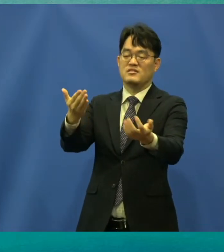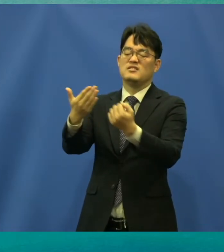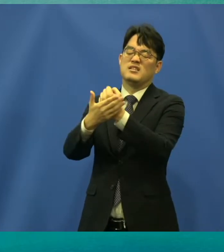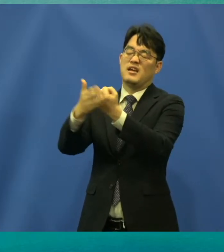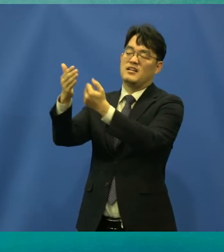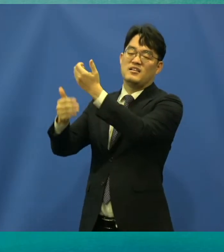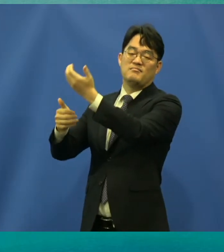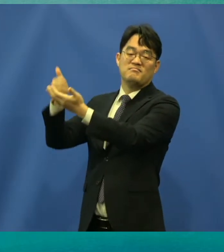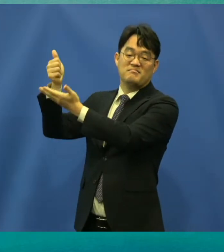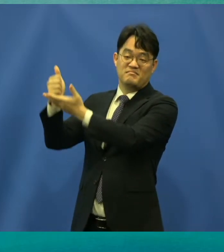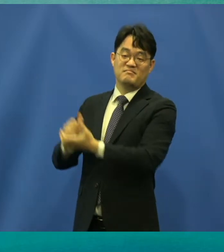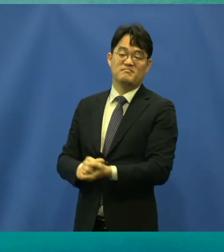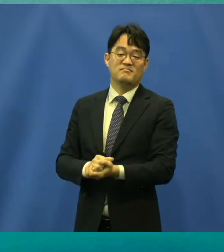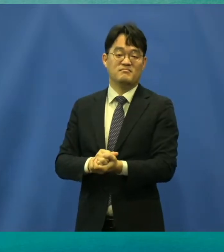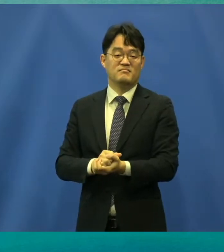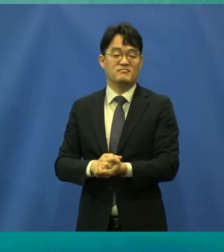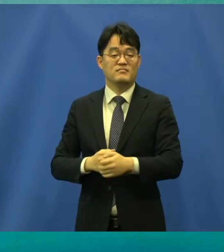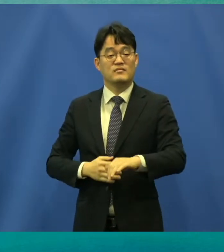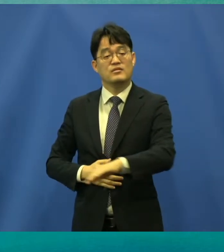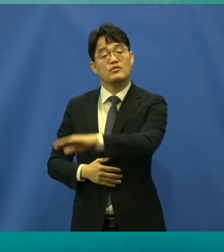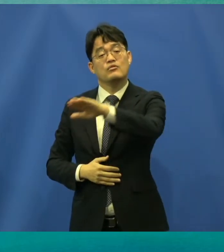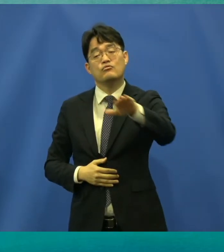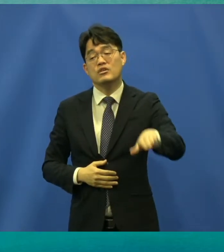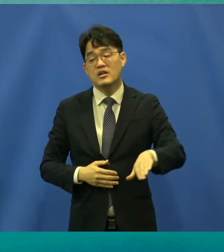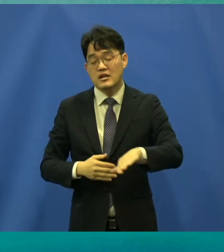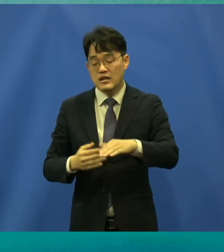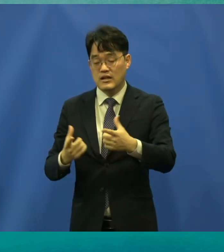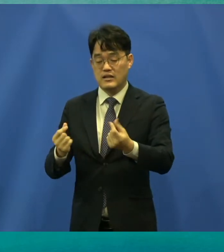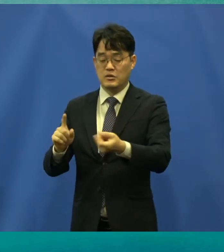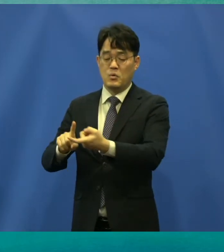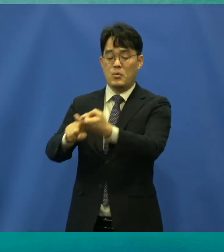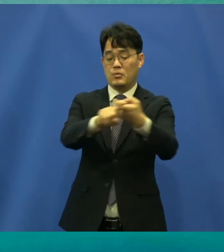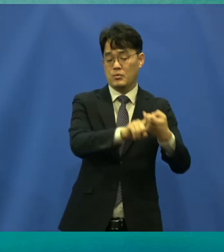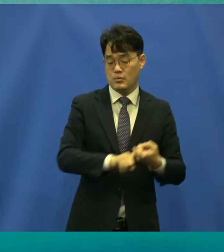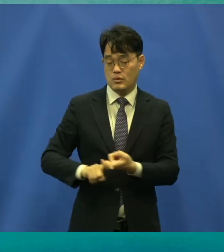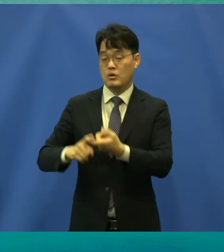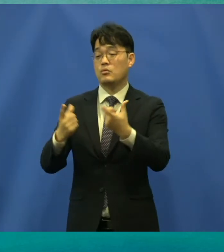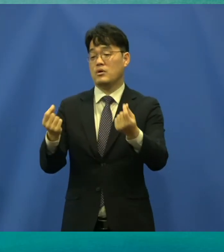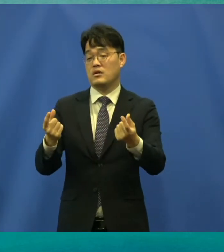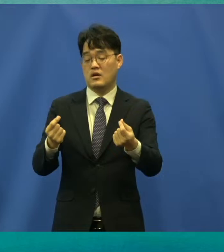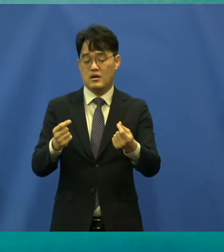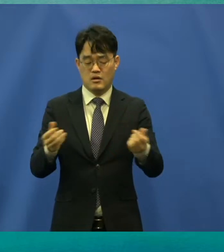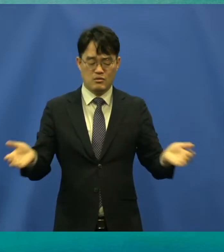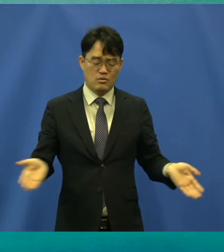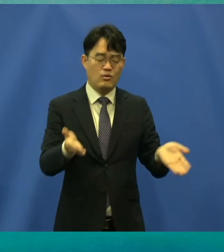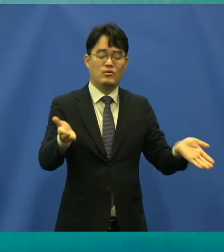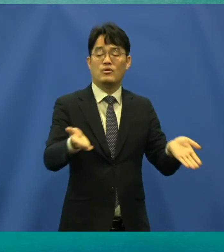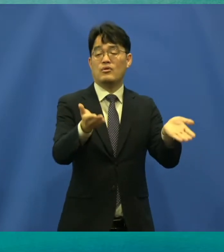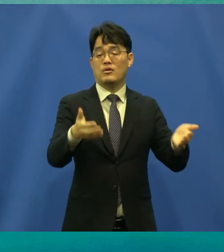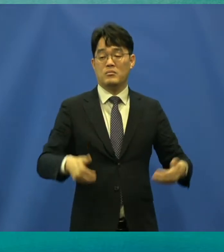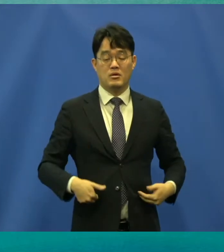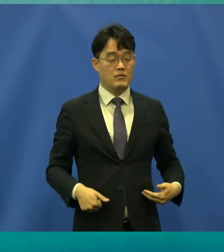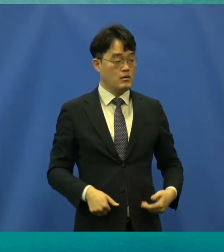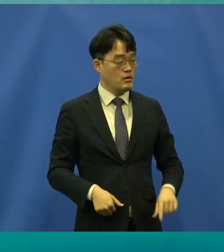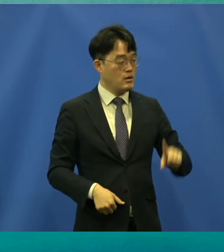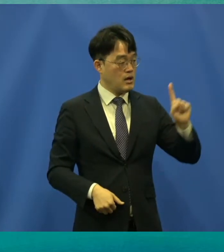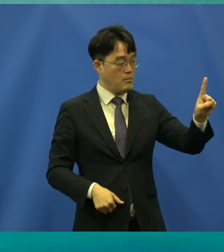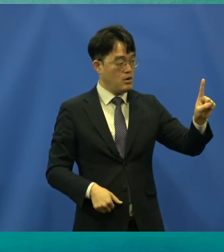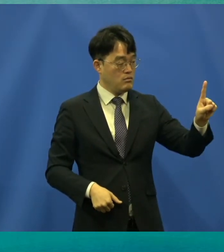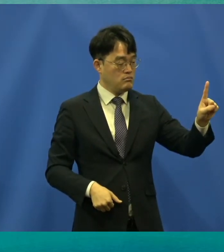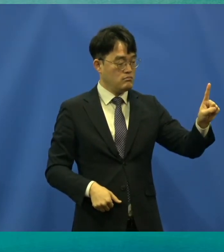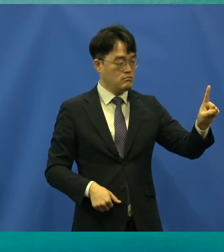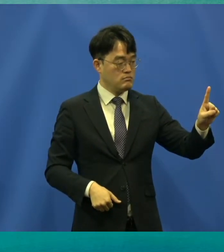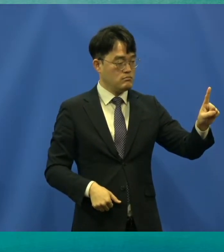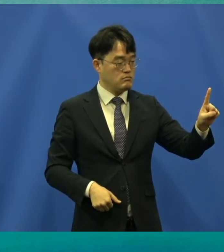서로에게 필요한 것은 이런 격려인 것입니다. 매몰찬 세상과 달라야 되죠. 너그러움이 있어야